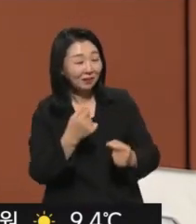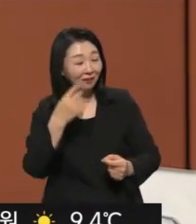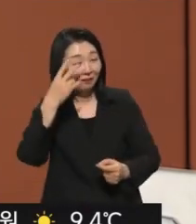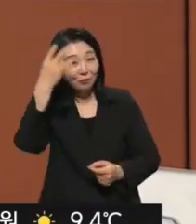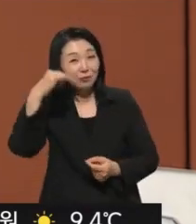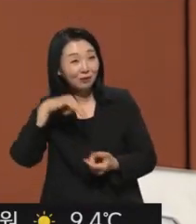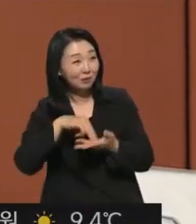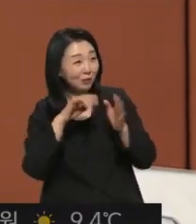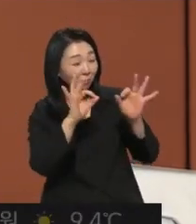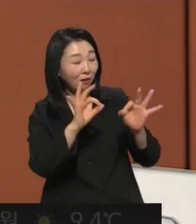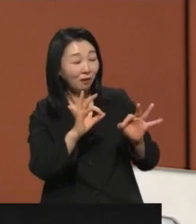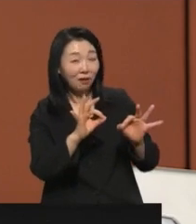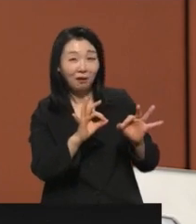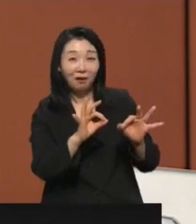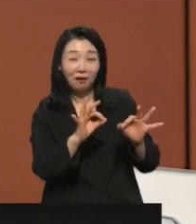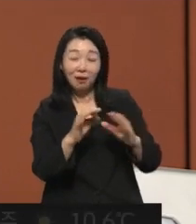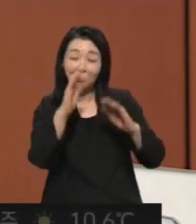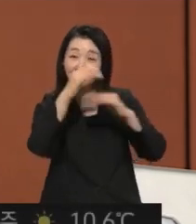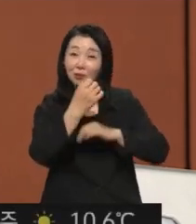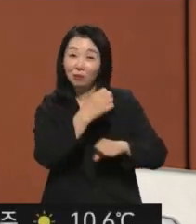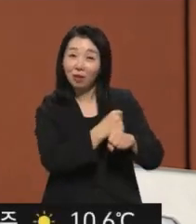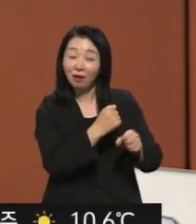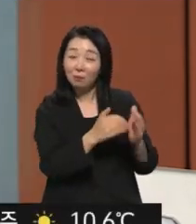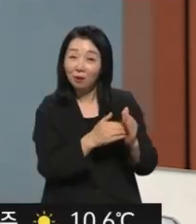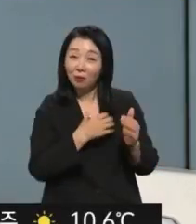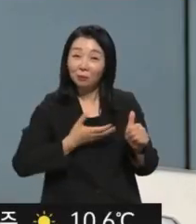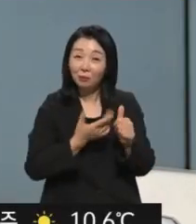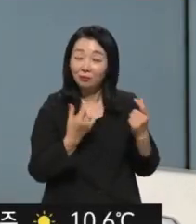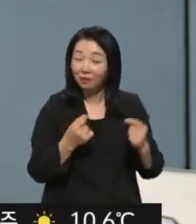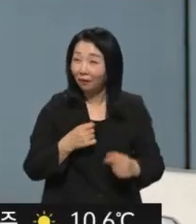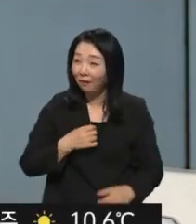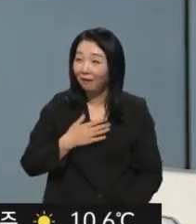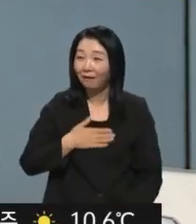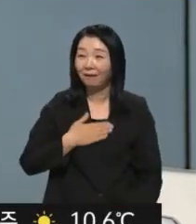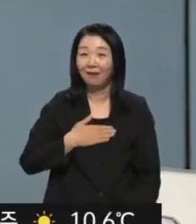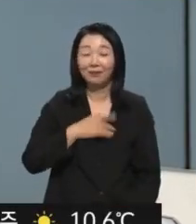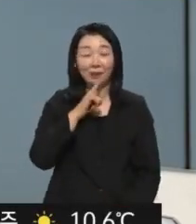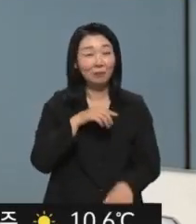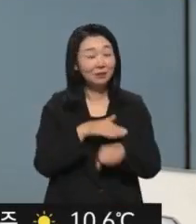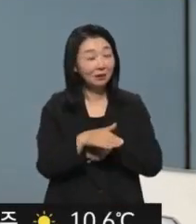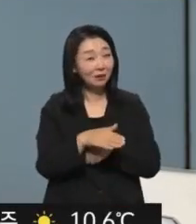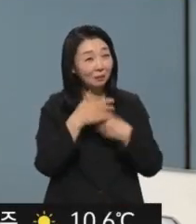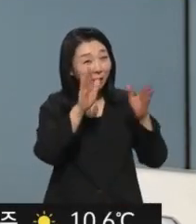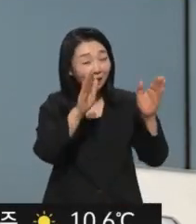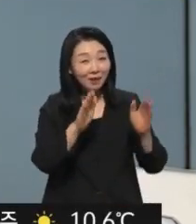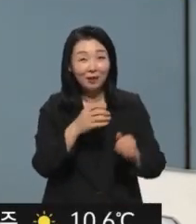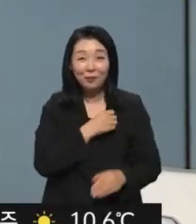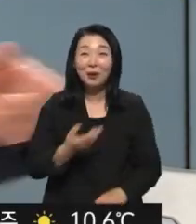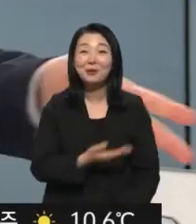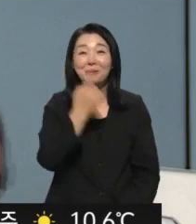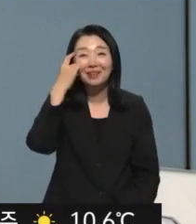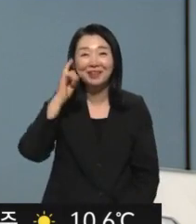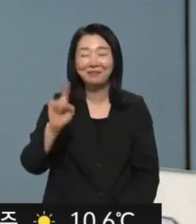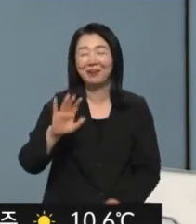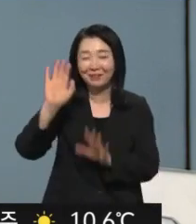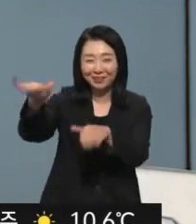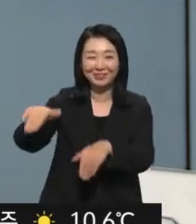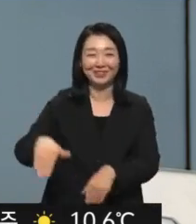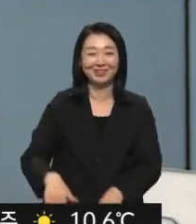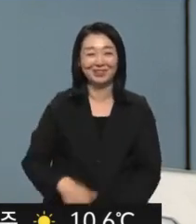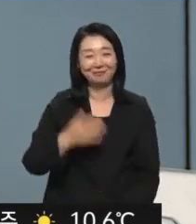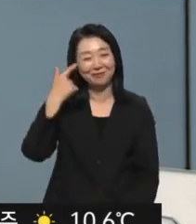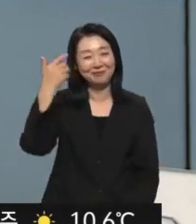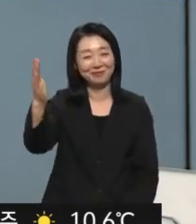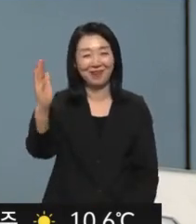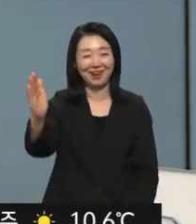그래요? 아니 네, 속보 챙기라고 그런 게 괴롭히는 거예요? 네, 좀 괴롭히는 거예요. 제 말투가 좀 그랬나? 정혜원 여러분 어떻게 생각하시는지. 됐어요. 아, 뭐 그런 것까지